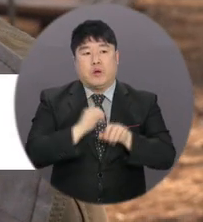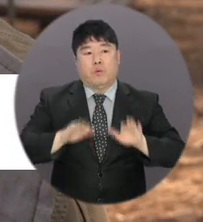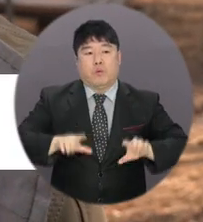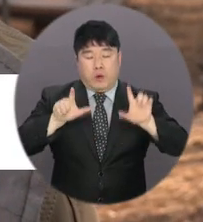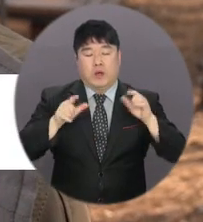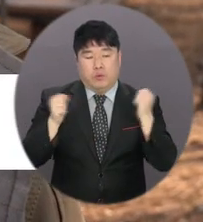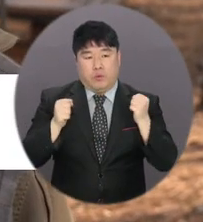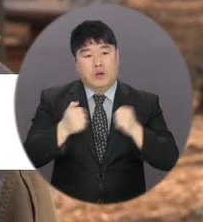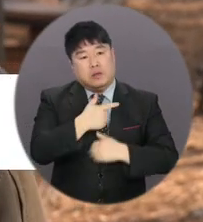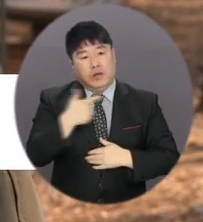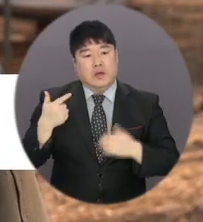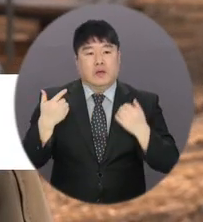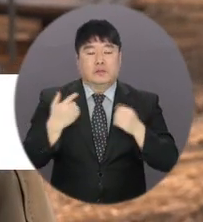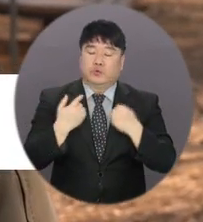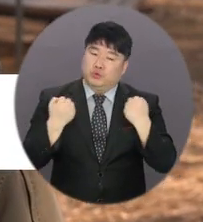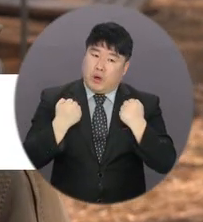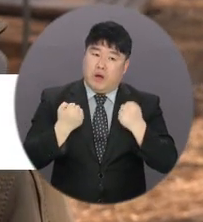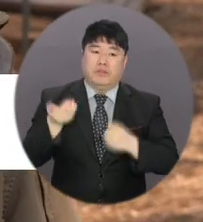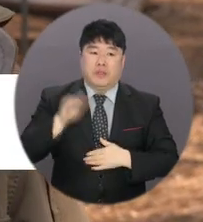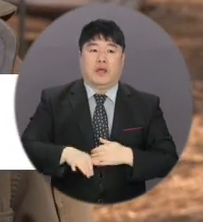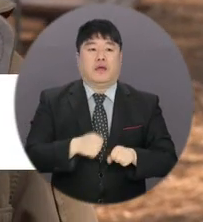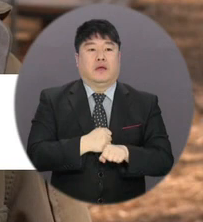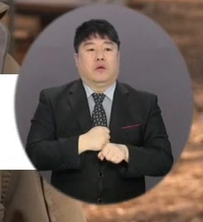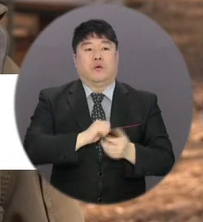겨울은 좀 유난히 좀 춥기도 하고 그랬는데